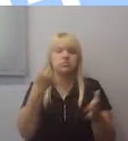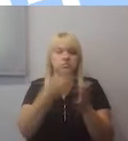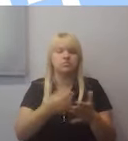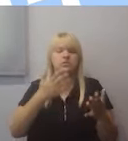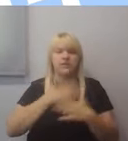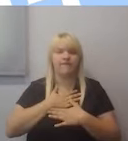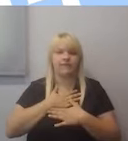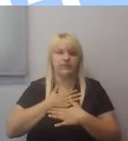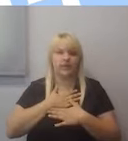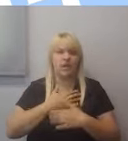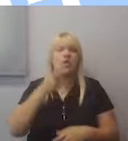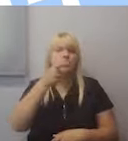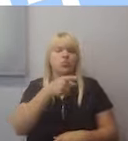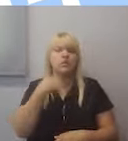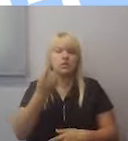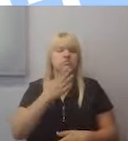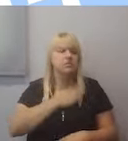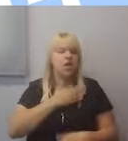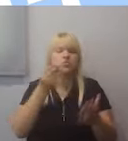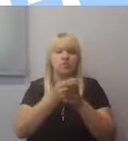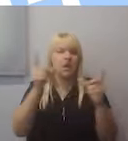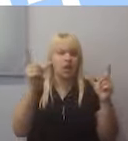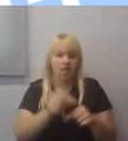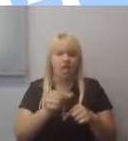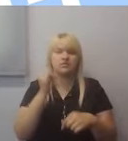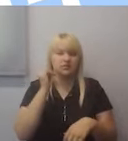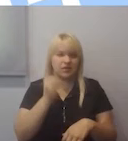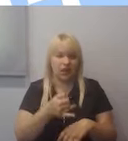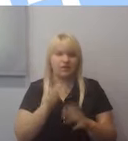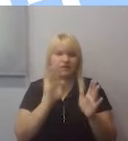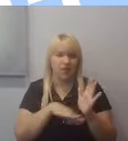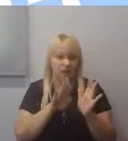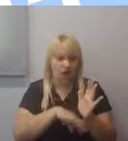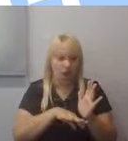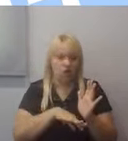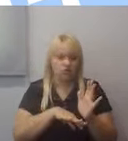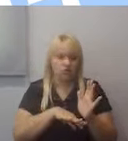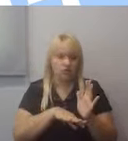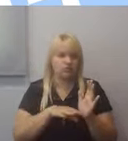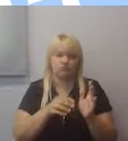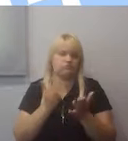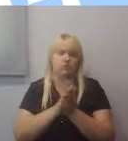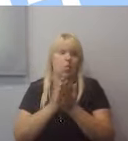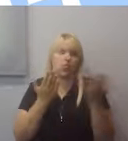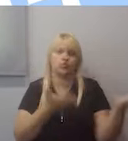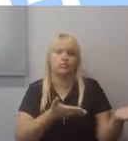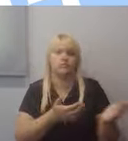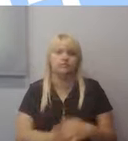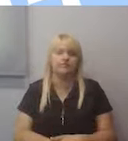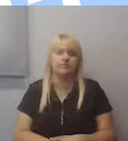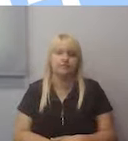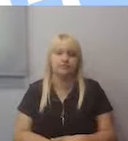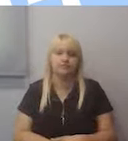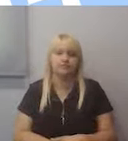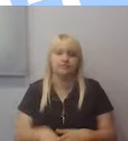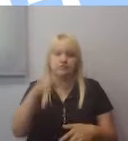ja tu gribi priekš sevis nopirkt pašu lētāko draņķīgāko vienkā āršāko laipni lūgts klubiņā pie melnajiem maisiem ja